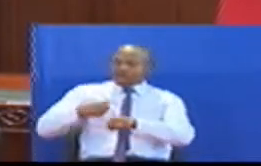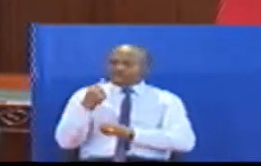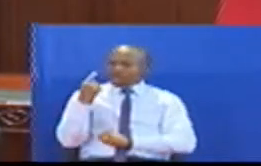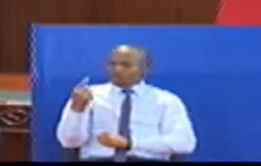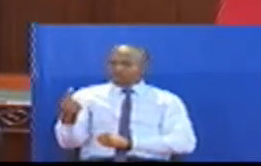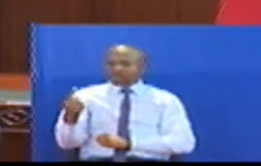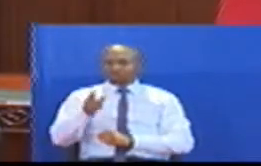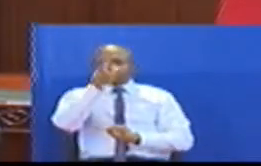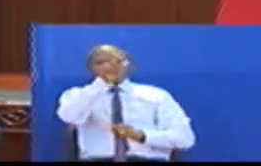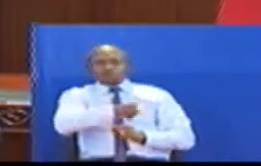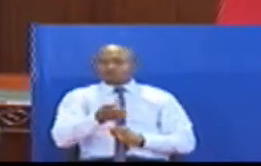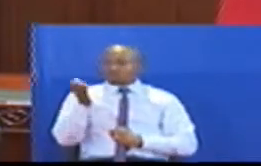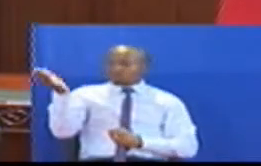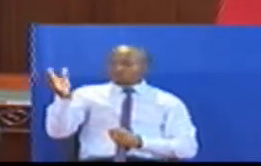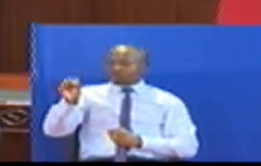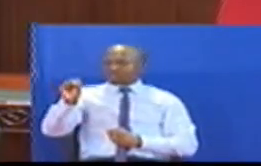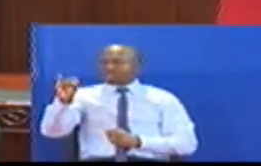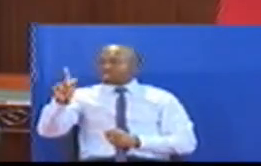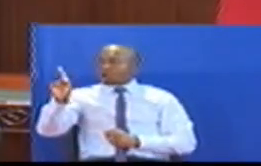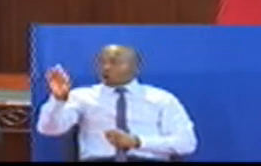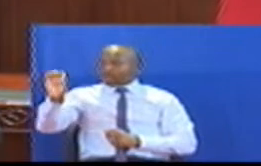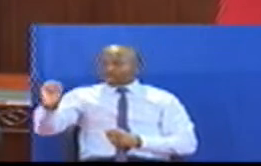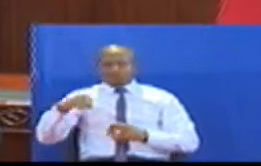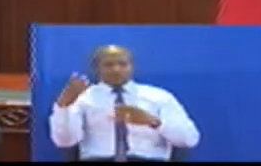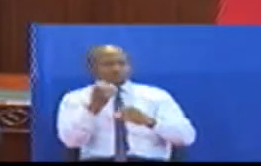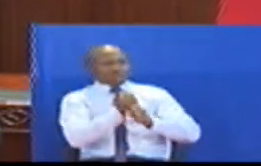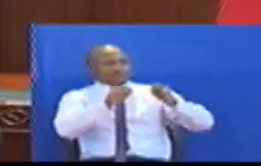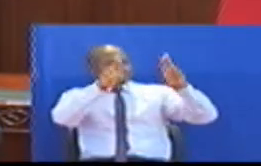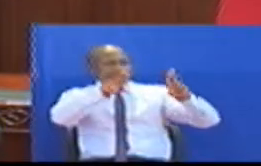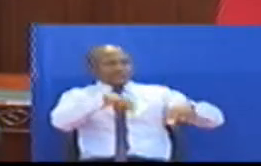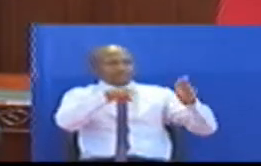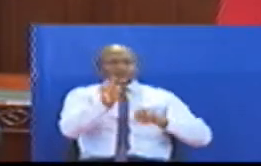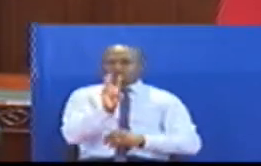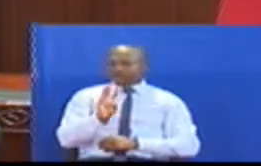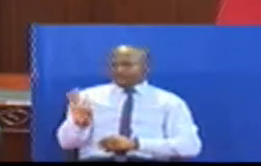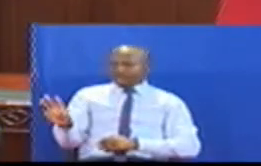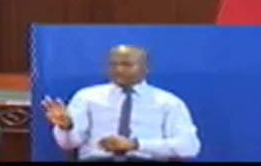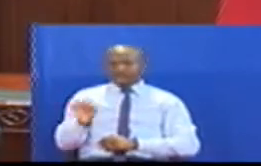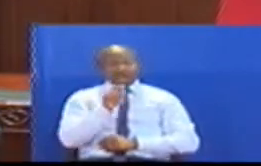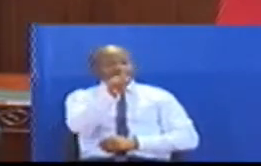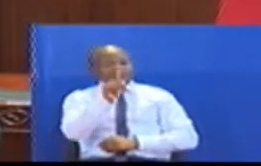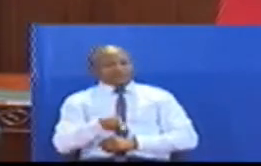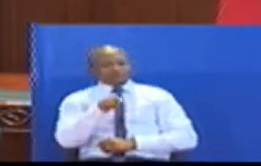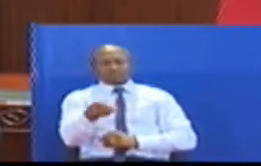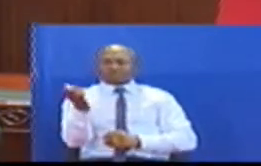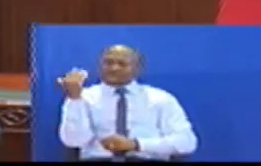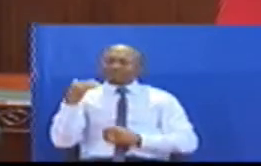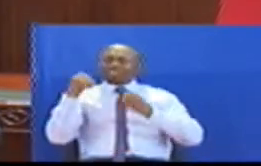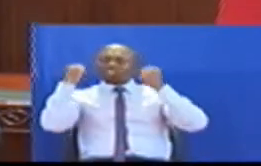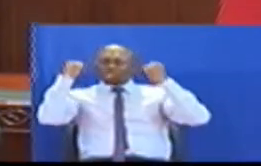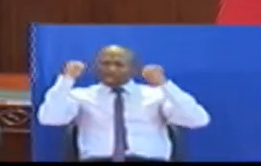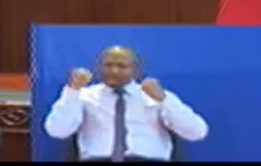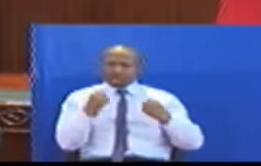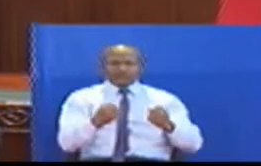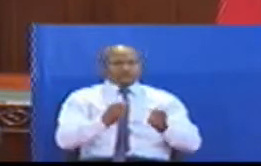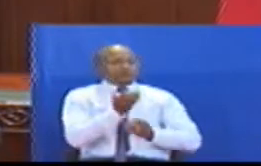watu wa Sikonge watapata mahakama ya wilaya, ambayo ilikuwa ni shida kubwa.